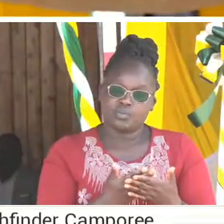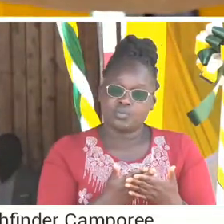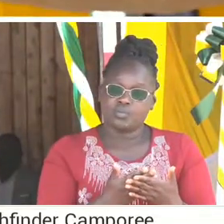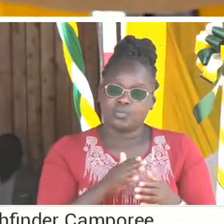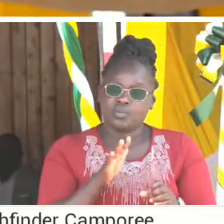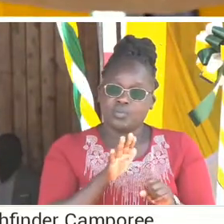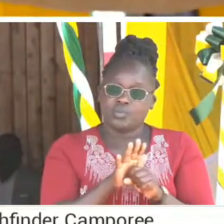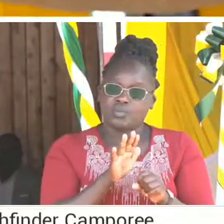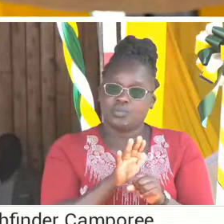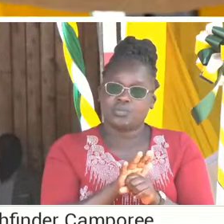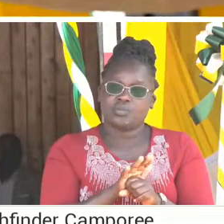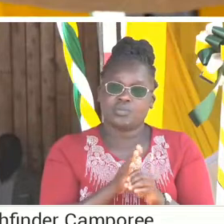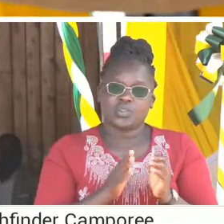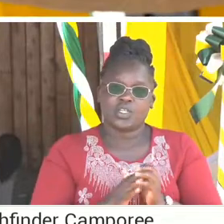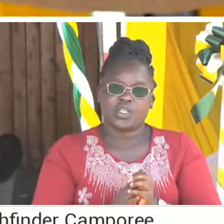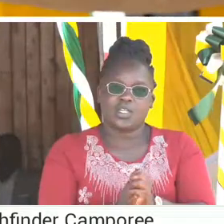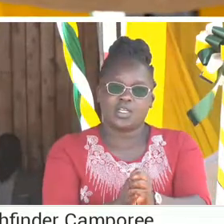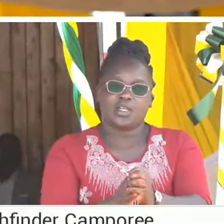wetu,